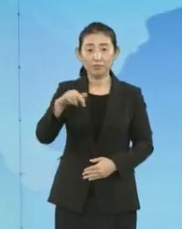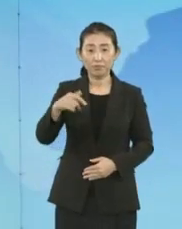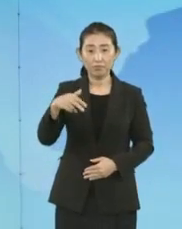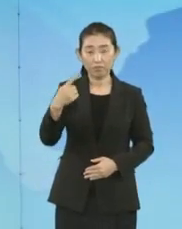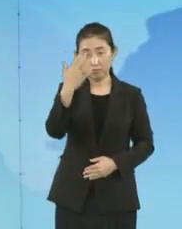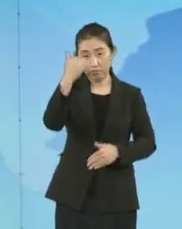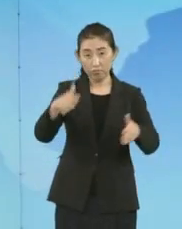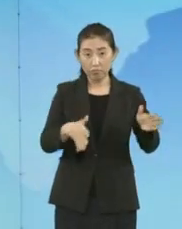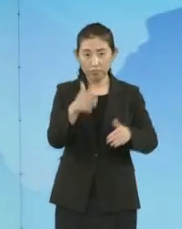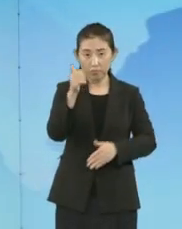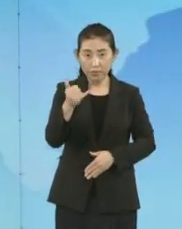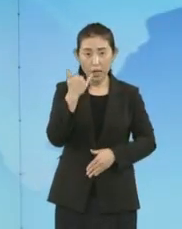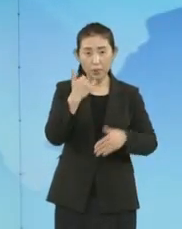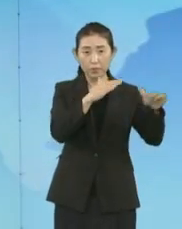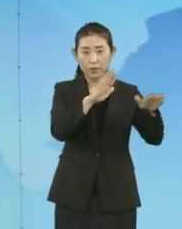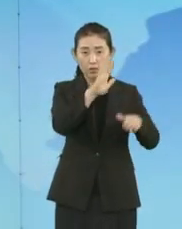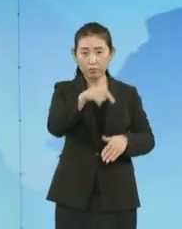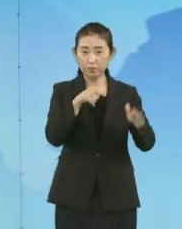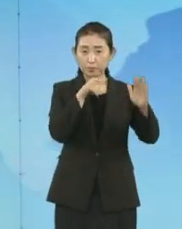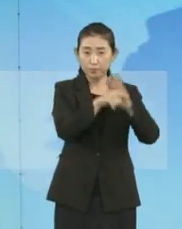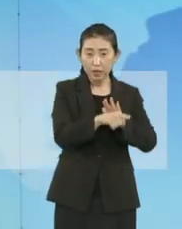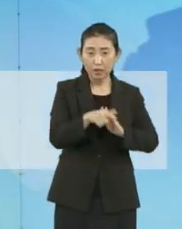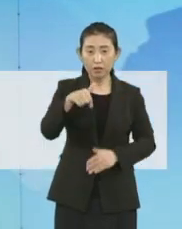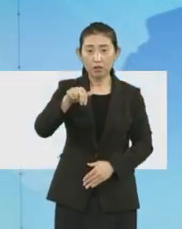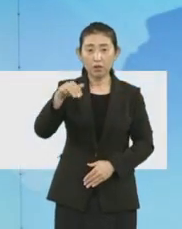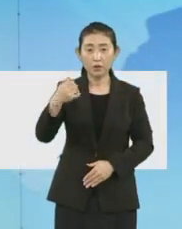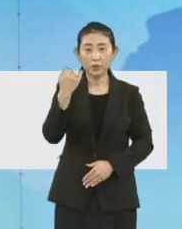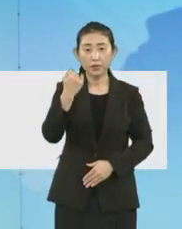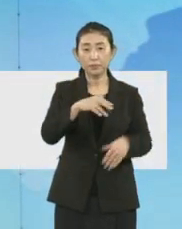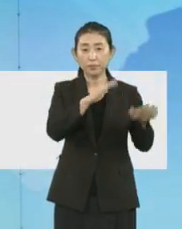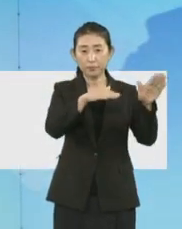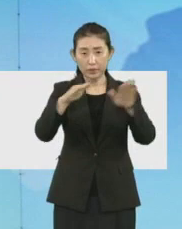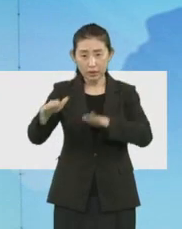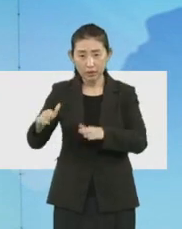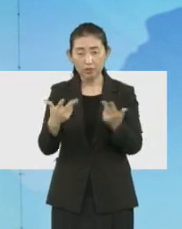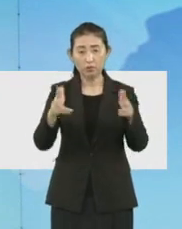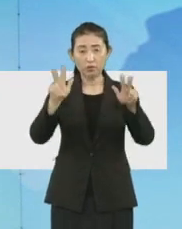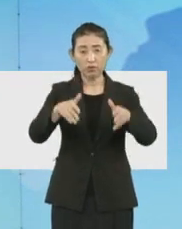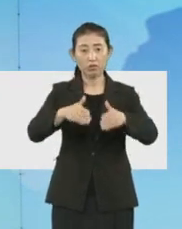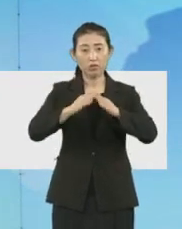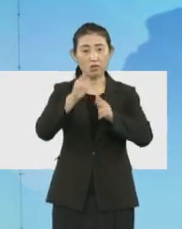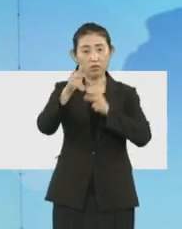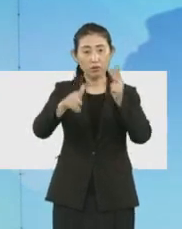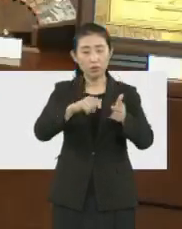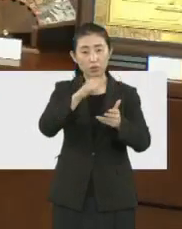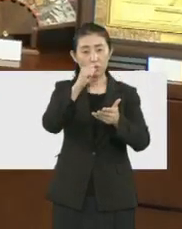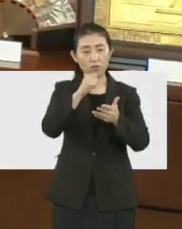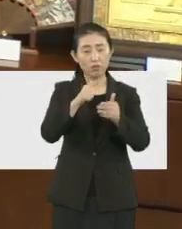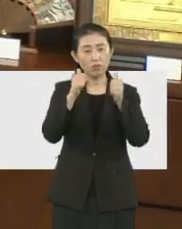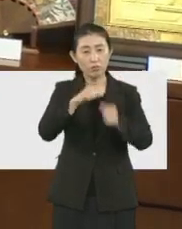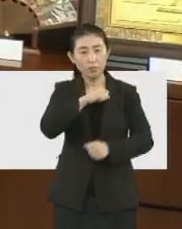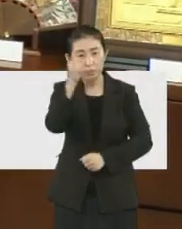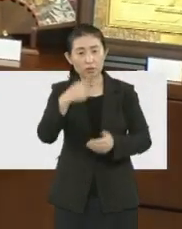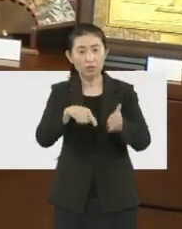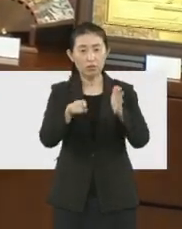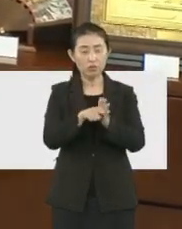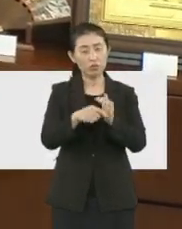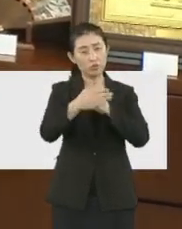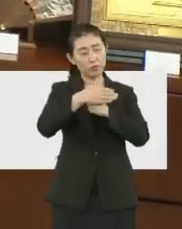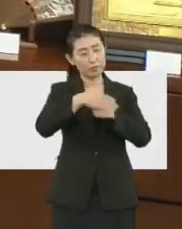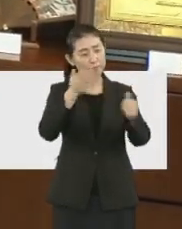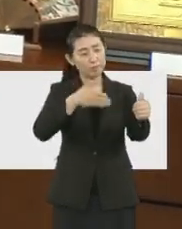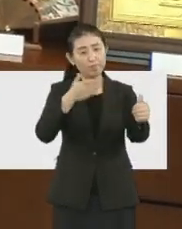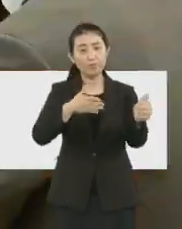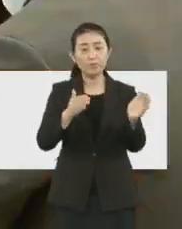양승조 충남지사는 해수부를 찾아 가로림반 국가해양정원 조성사업이 예비 타당성 조사를 통과할 수 있도록